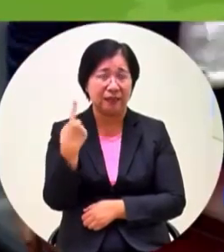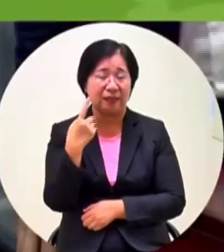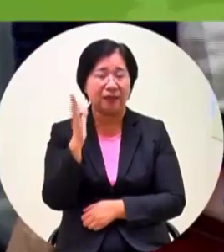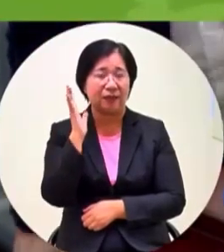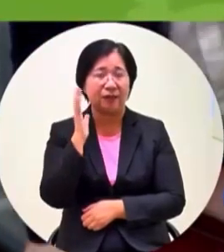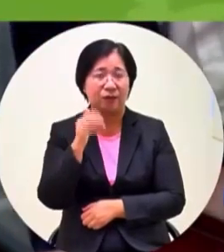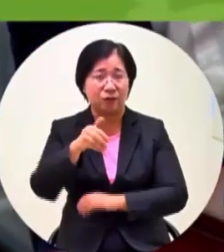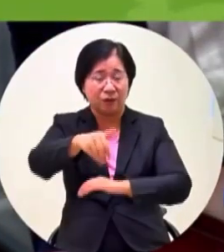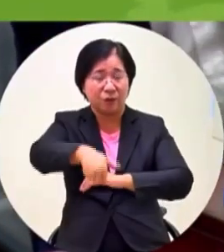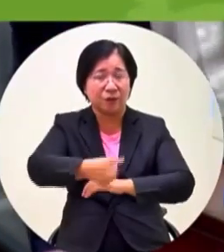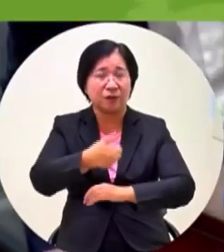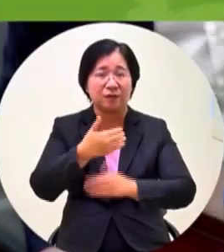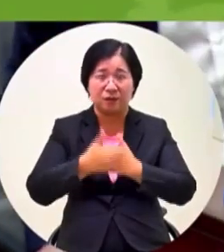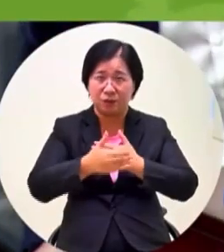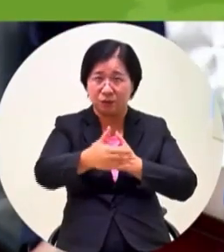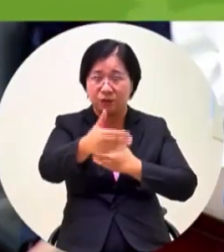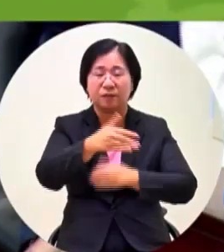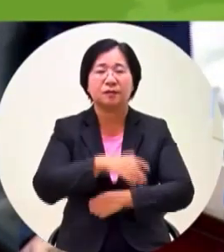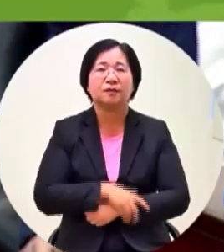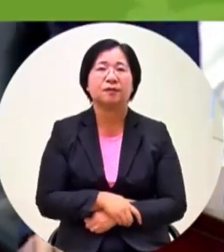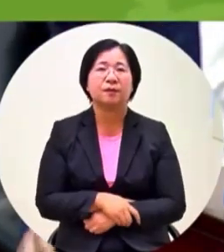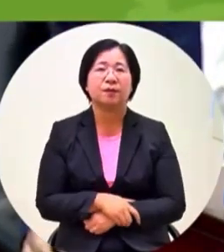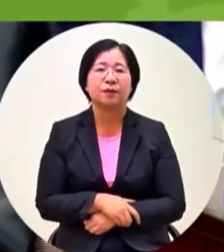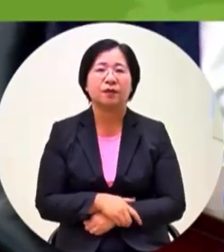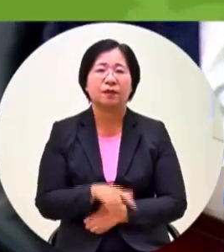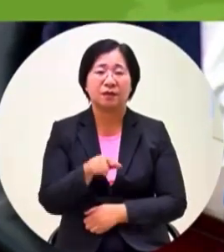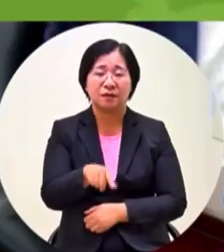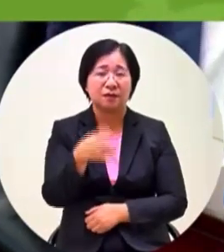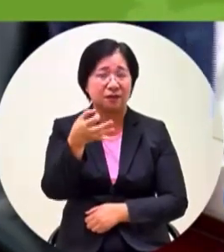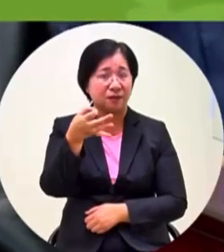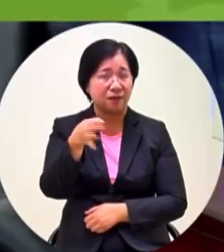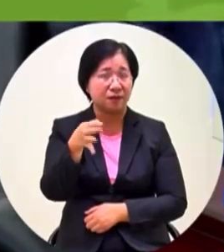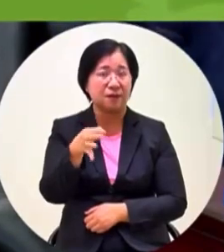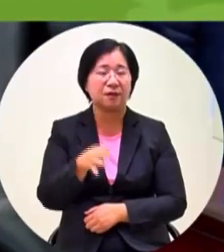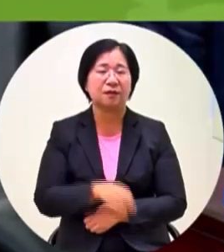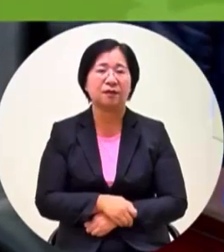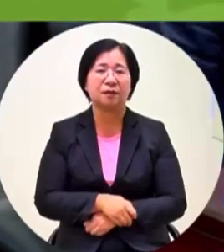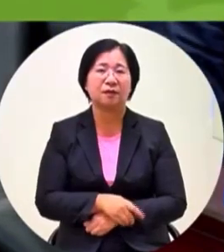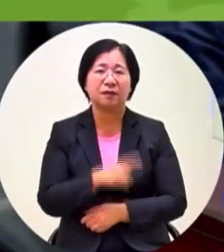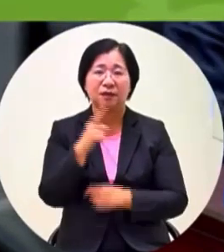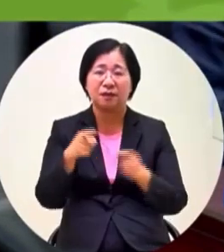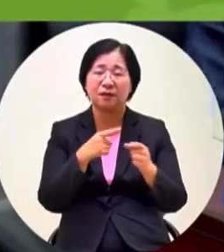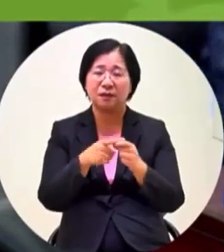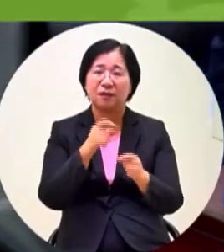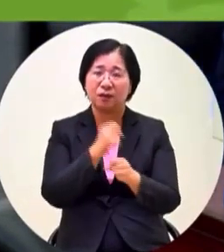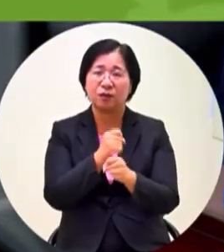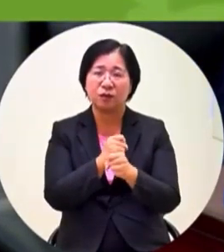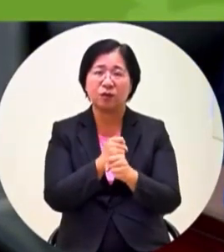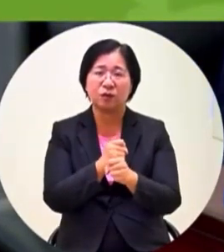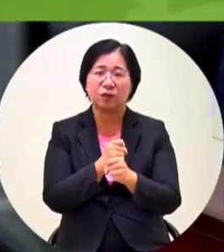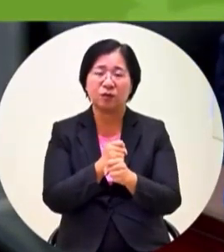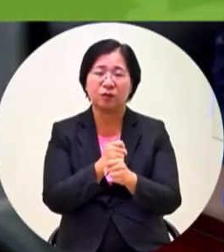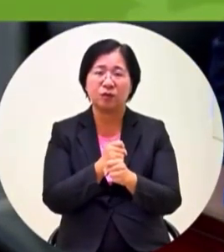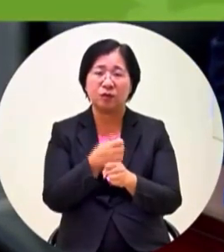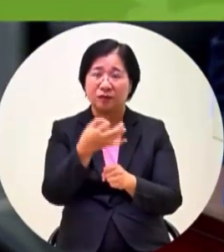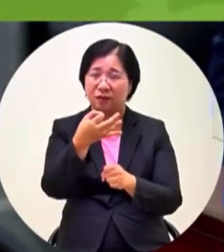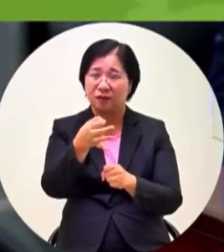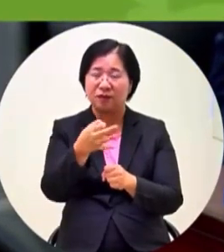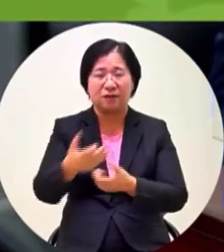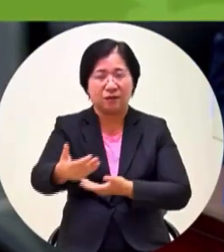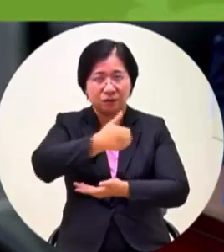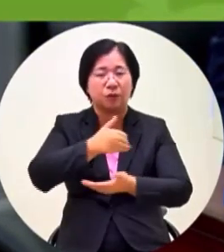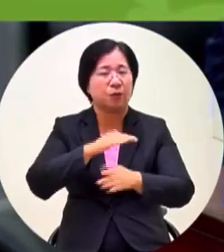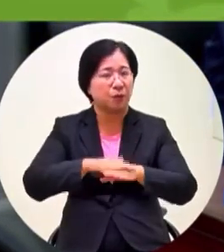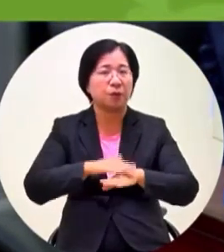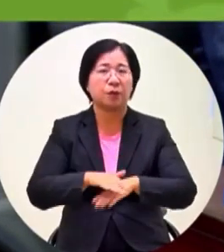水过程，当然这条经费伫一当若无做，因的钱就会去收回。